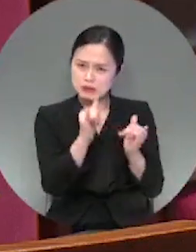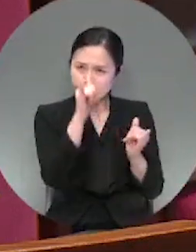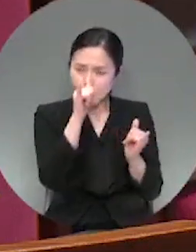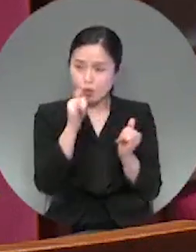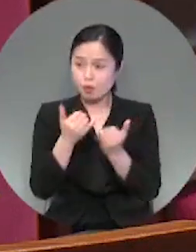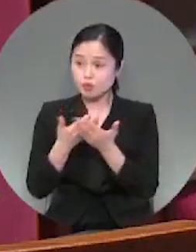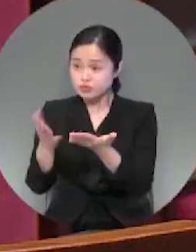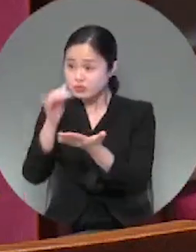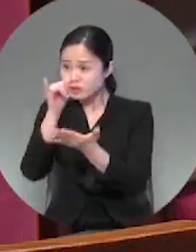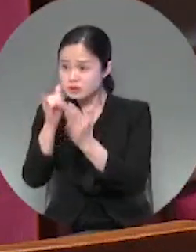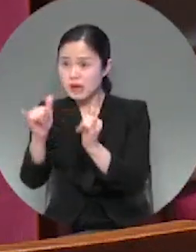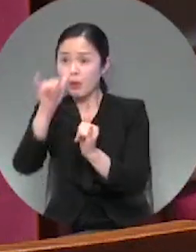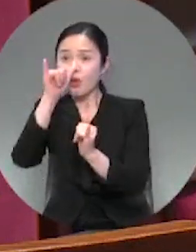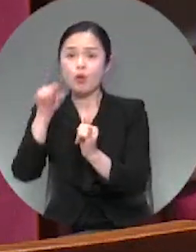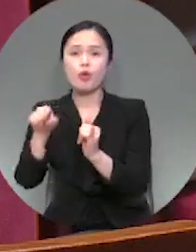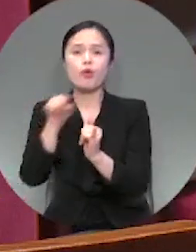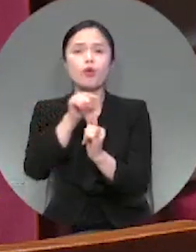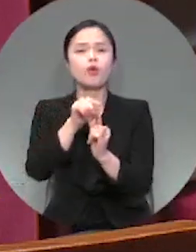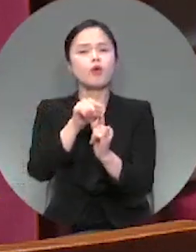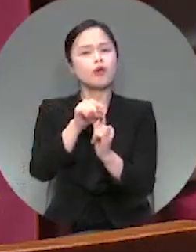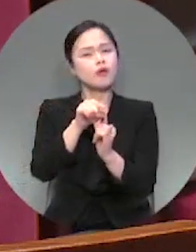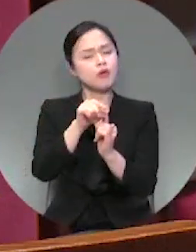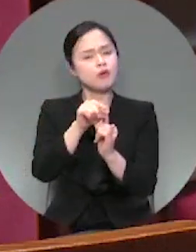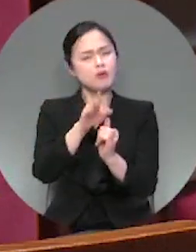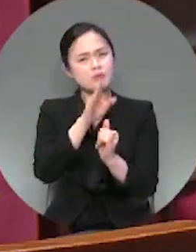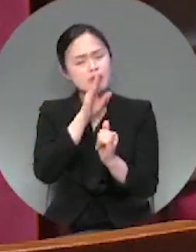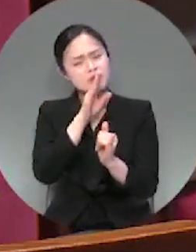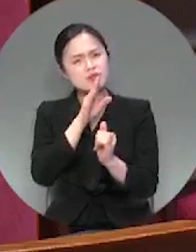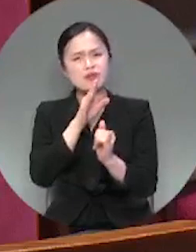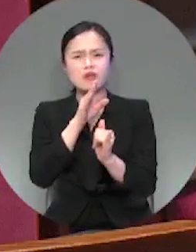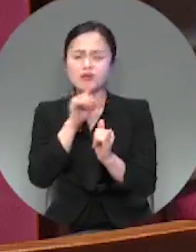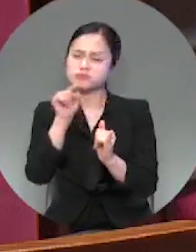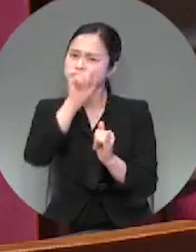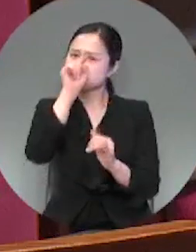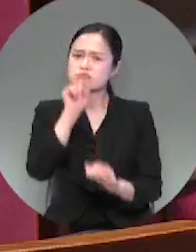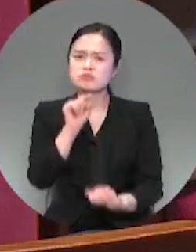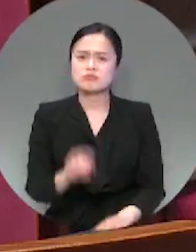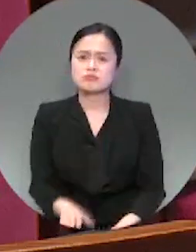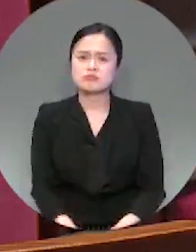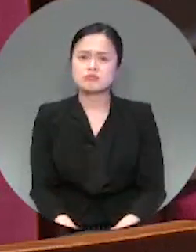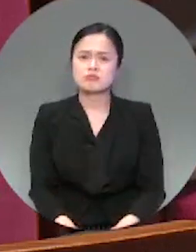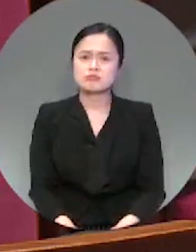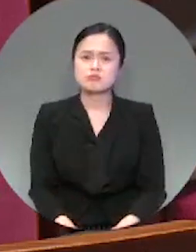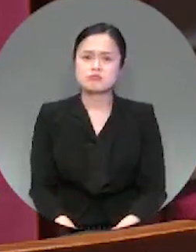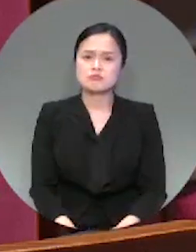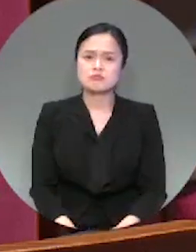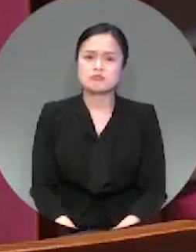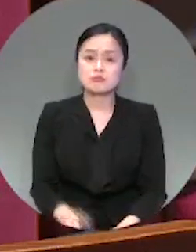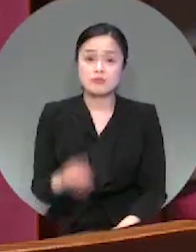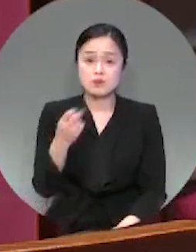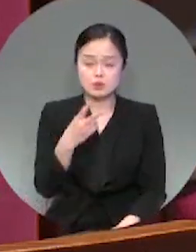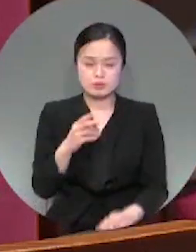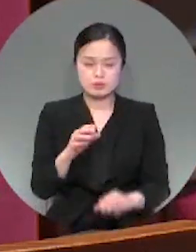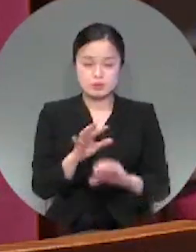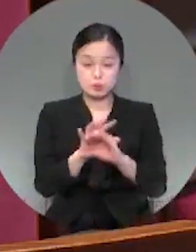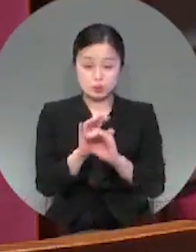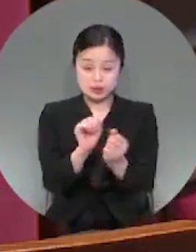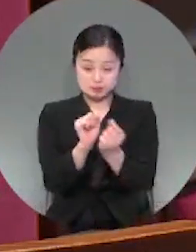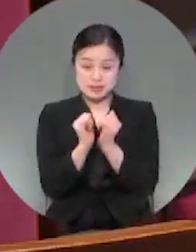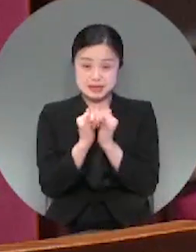하셔서 당사자 입장에서 한번 접근을 하실 필요가 있다. 그리고 아까 키트에 다 들어가 있는다고